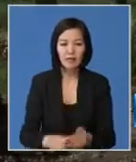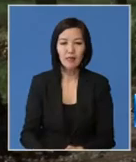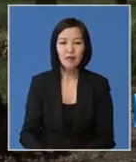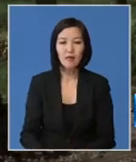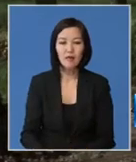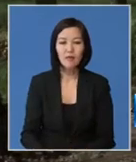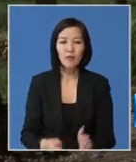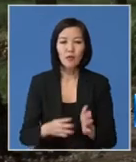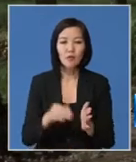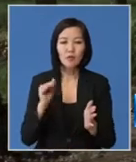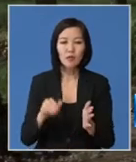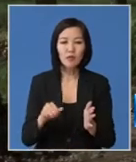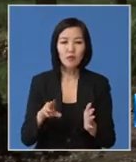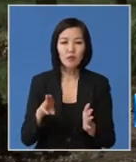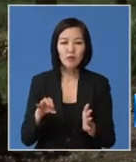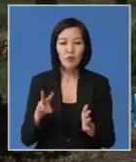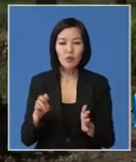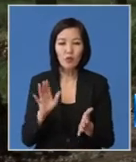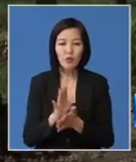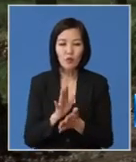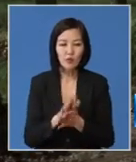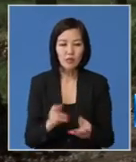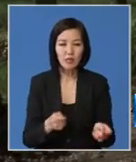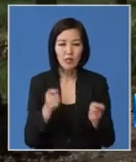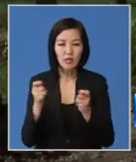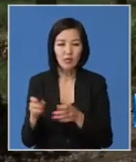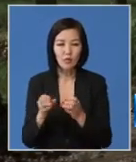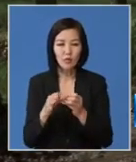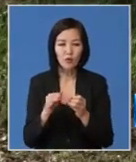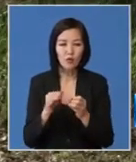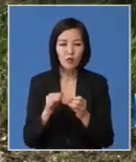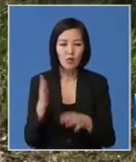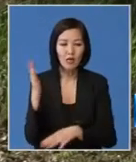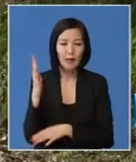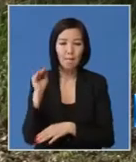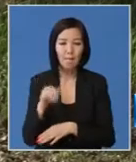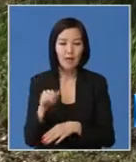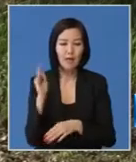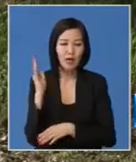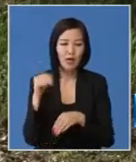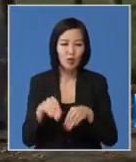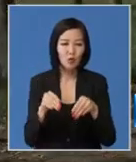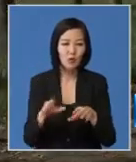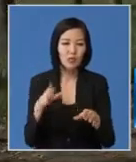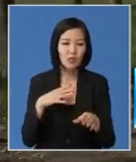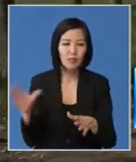дейін 9 мың тоннаға дейін қоқыс шығарылды, 14 мың ағаш егілді. Облыста